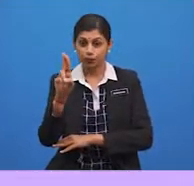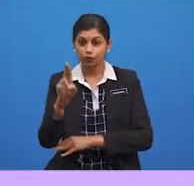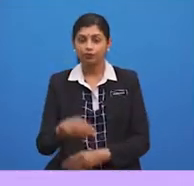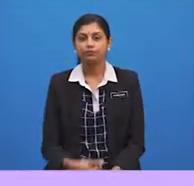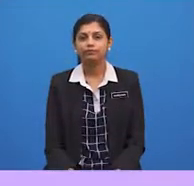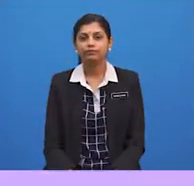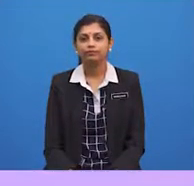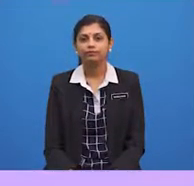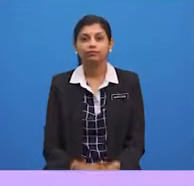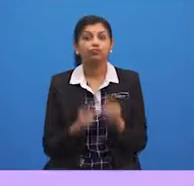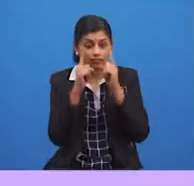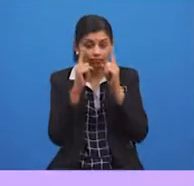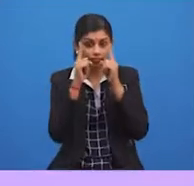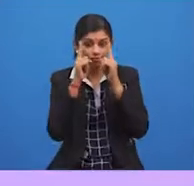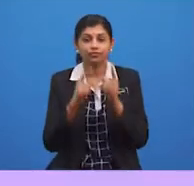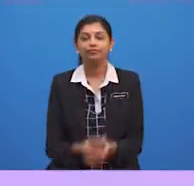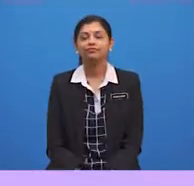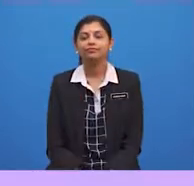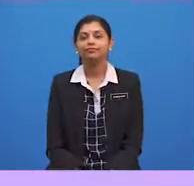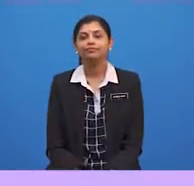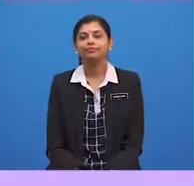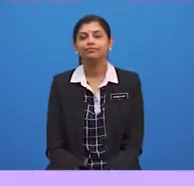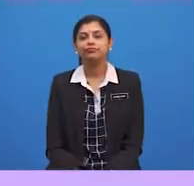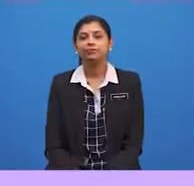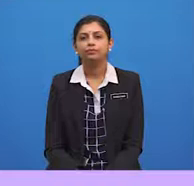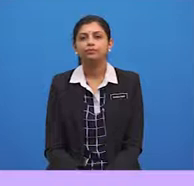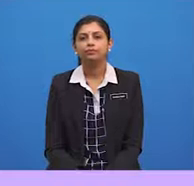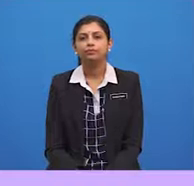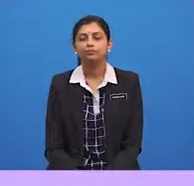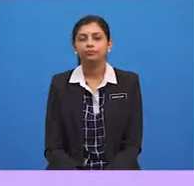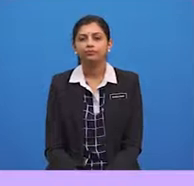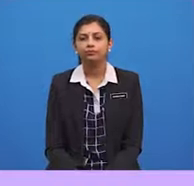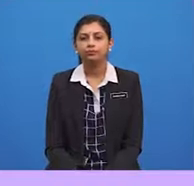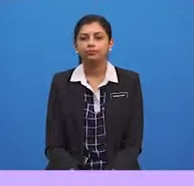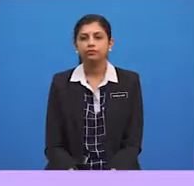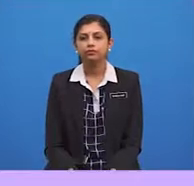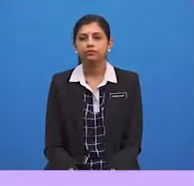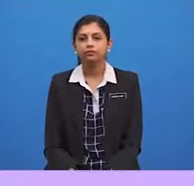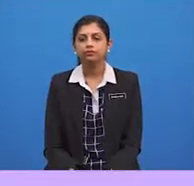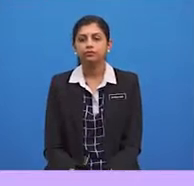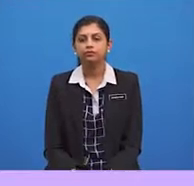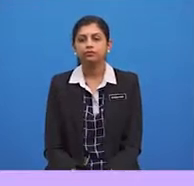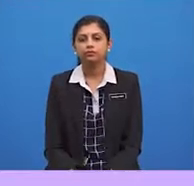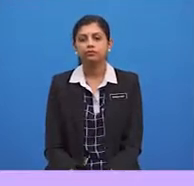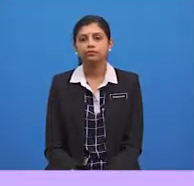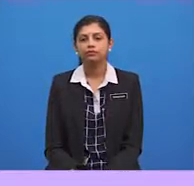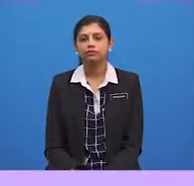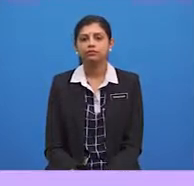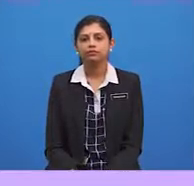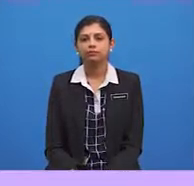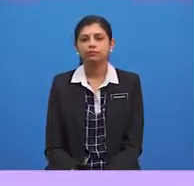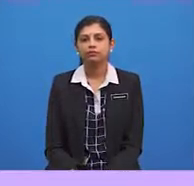rumah orang Eskimo yang berbentuk kubah yang dibuat daripada